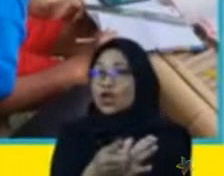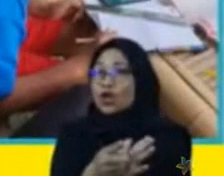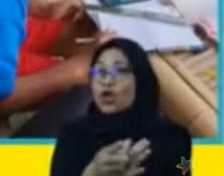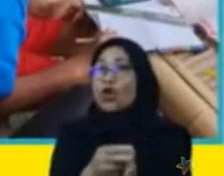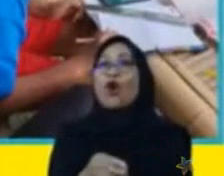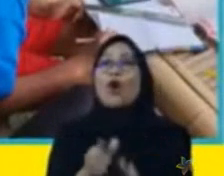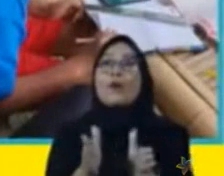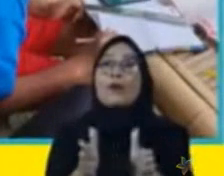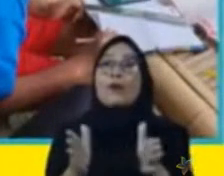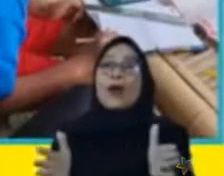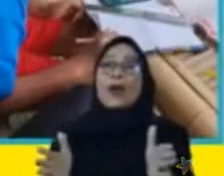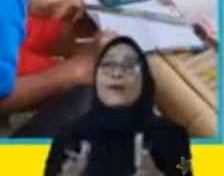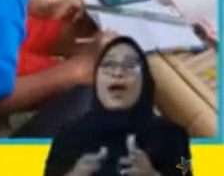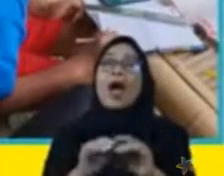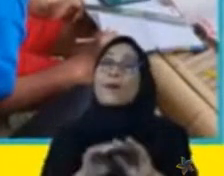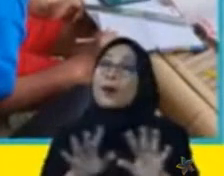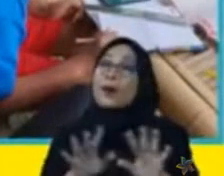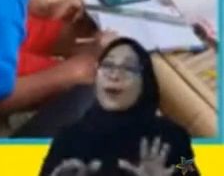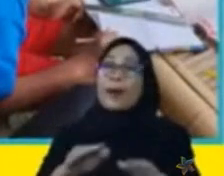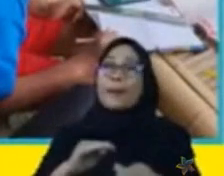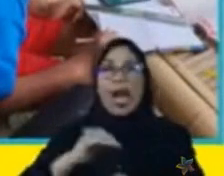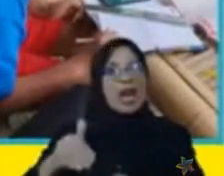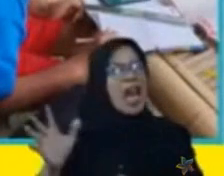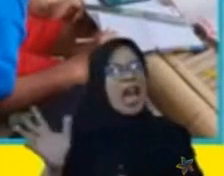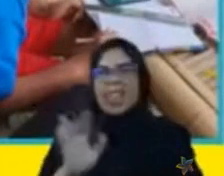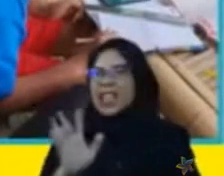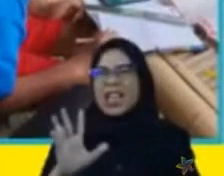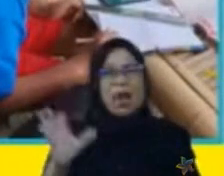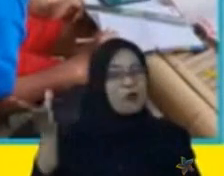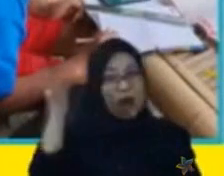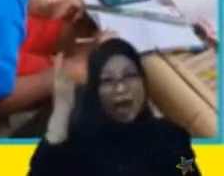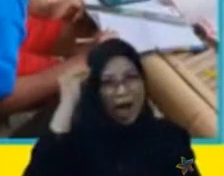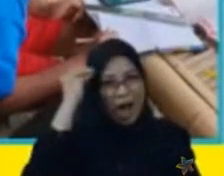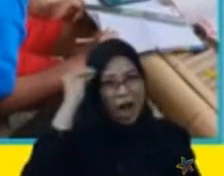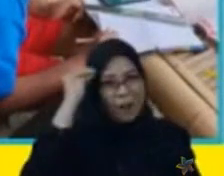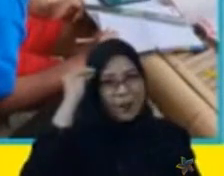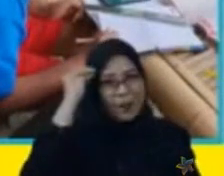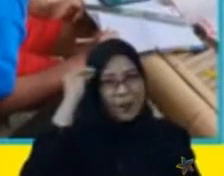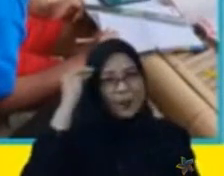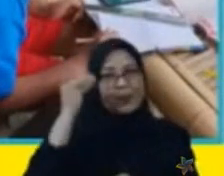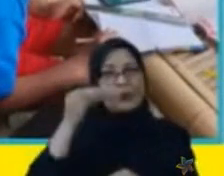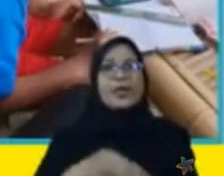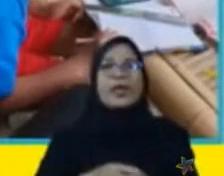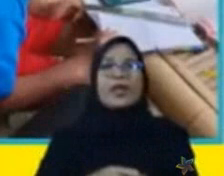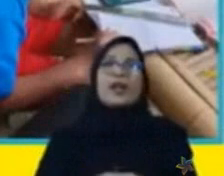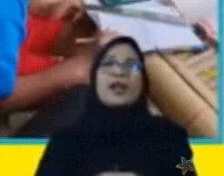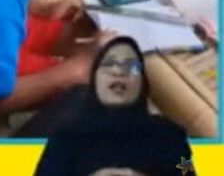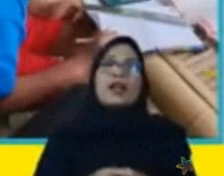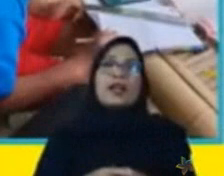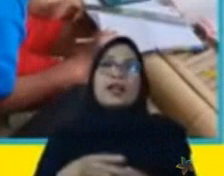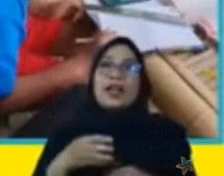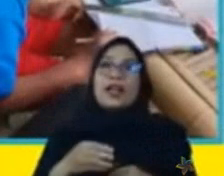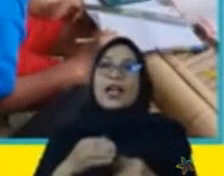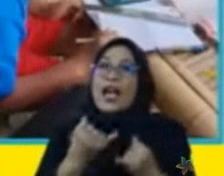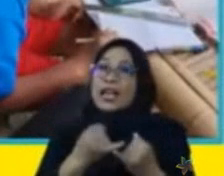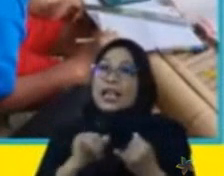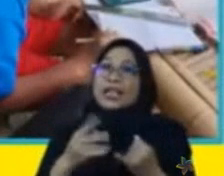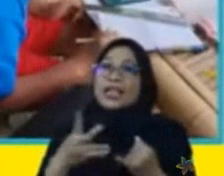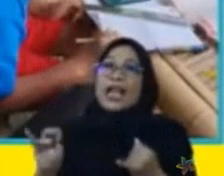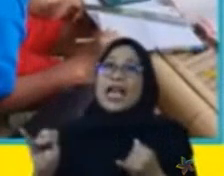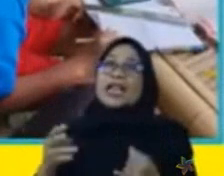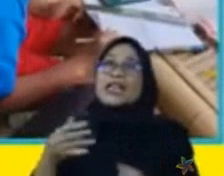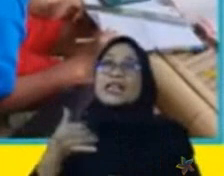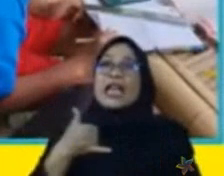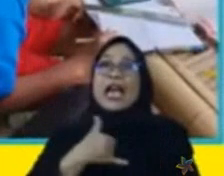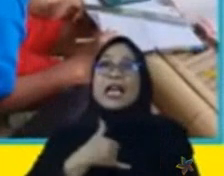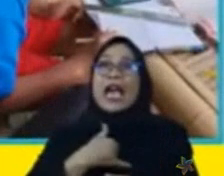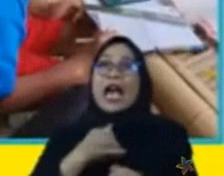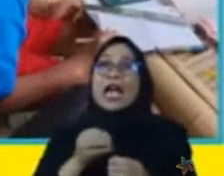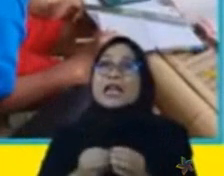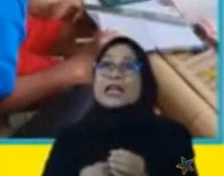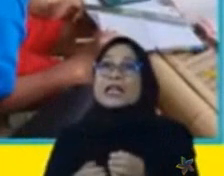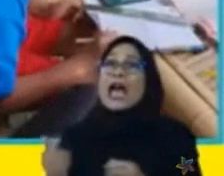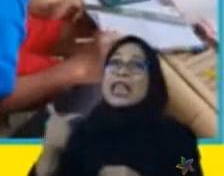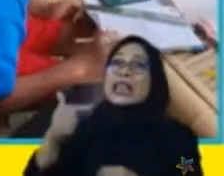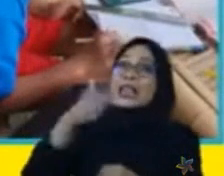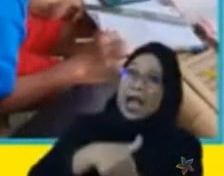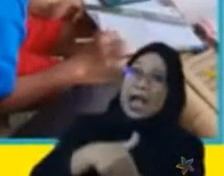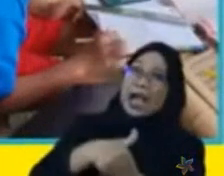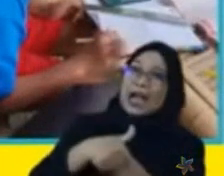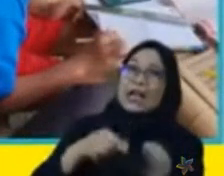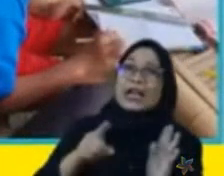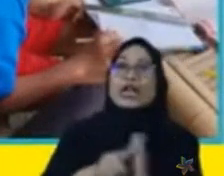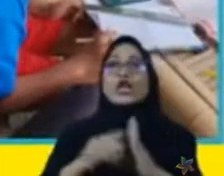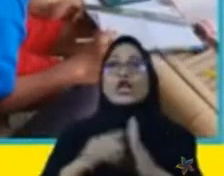tidak paham dengan apa yang saya sampaikan di video. Akhirnya saya melakukan home visit, itu